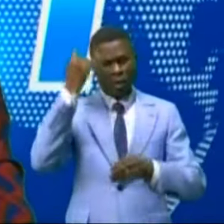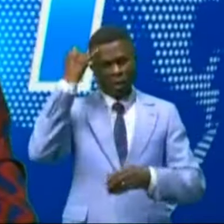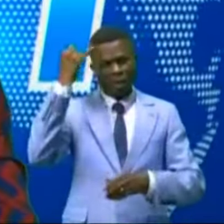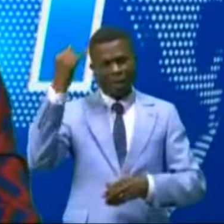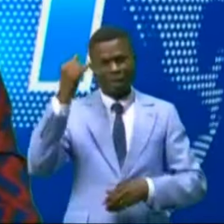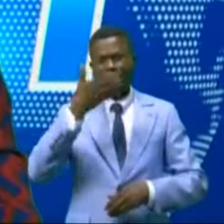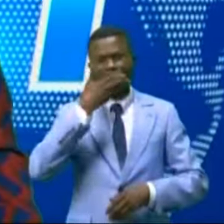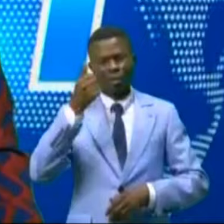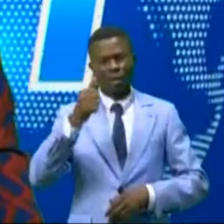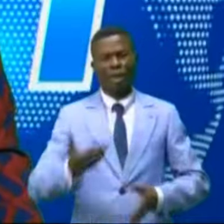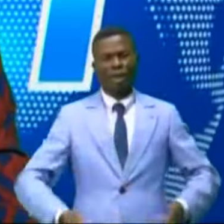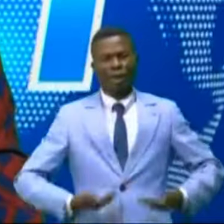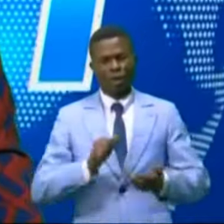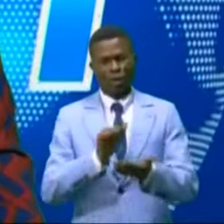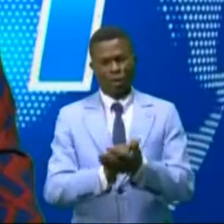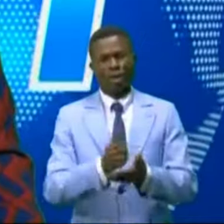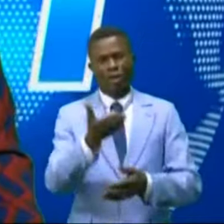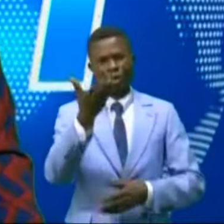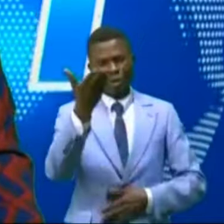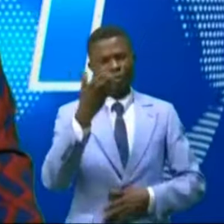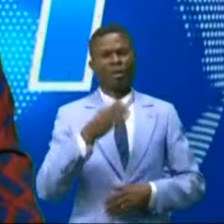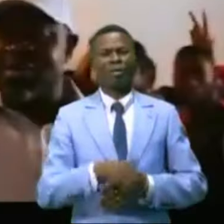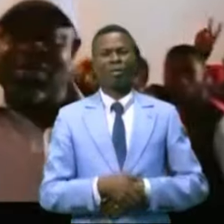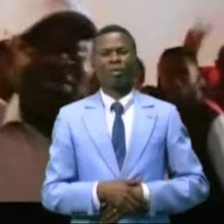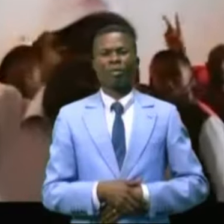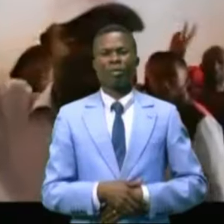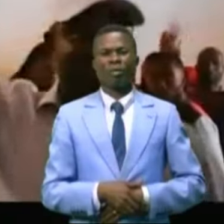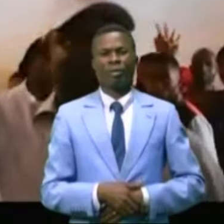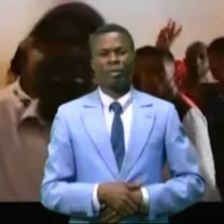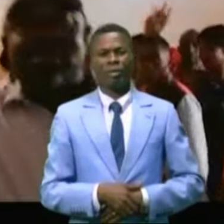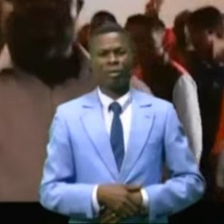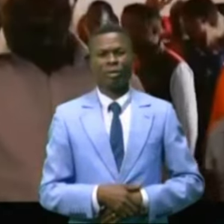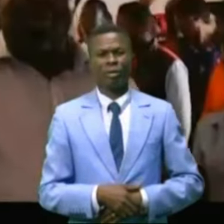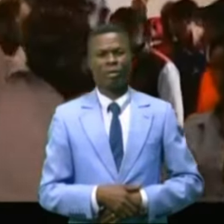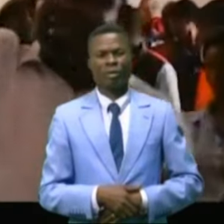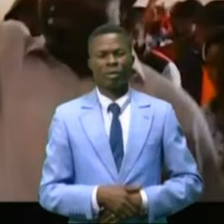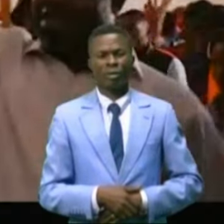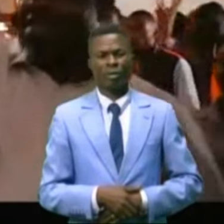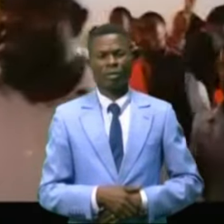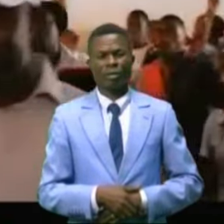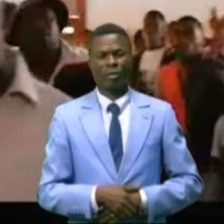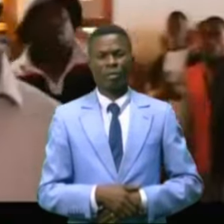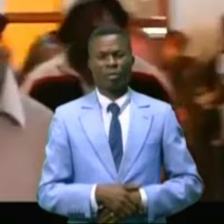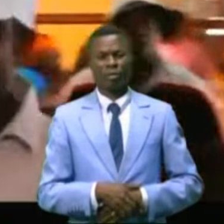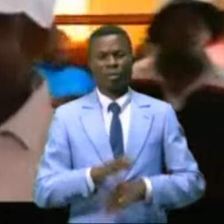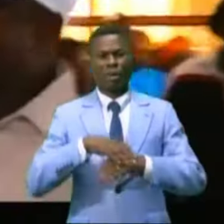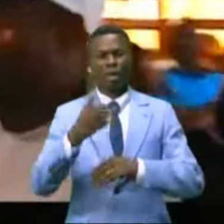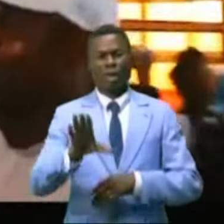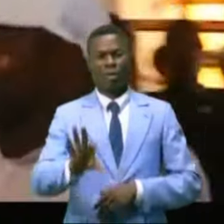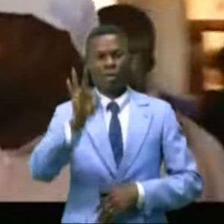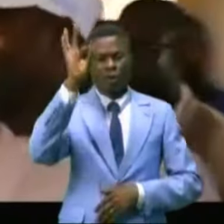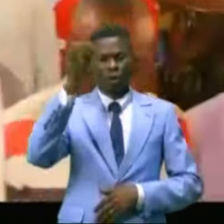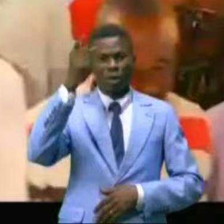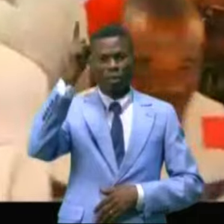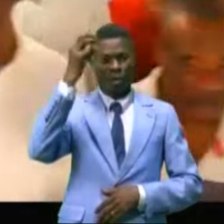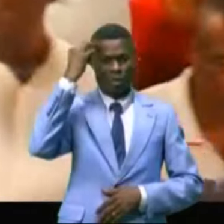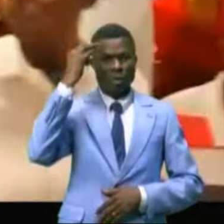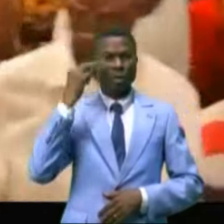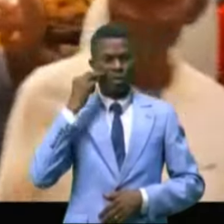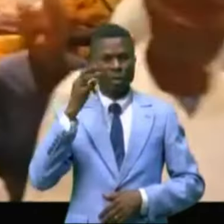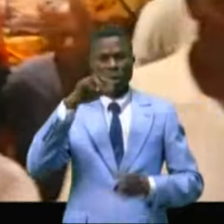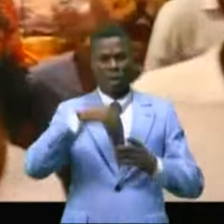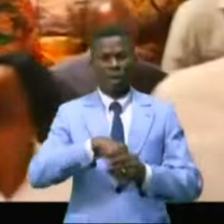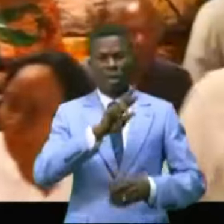nomination suivez cela en image et commentairire au l de la nomination d' Premier ministre en